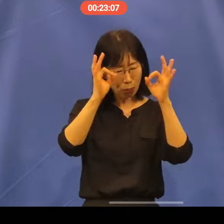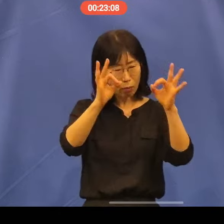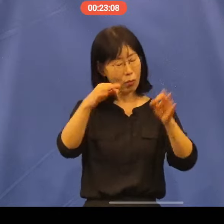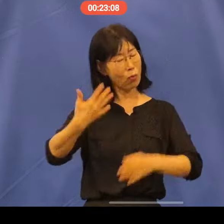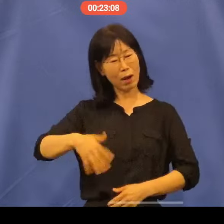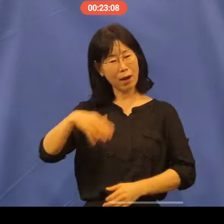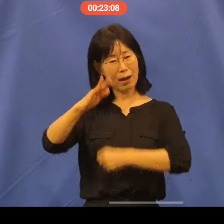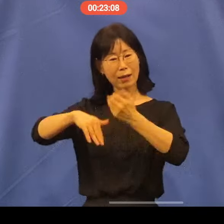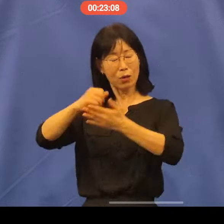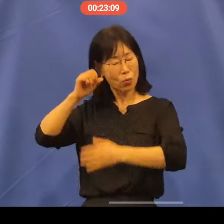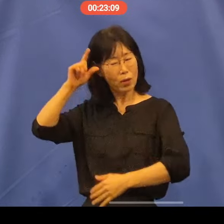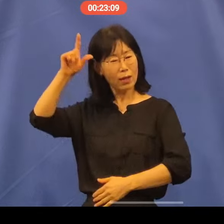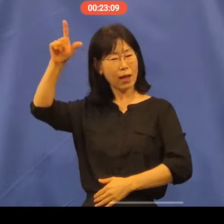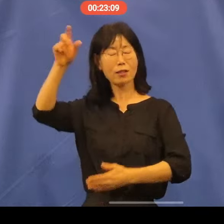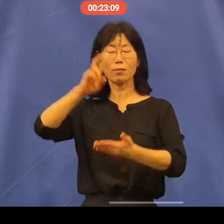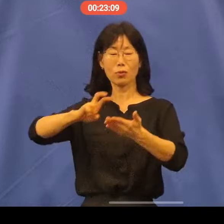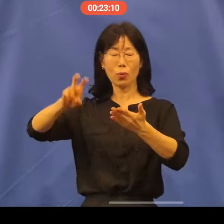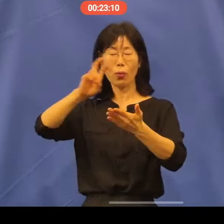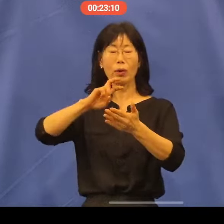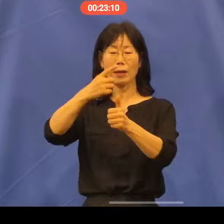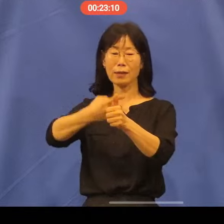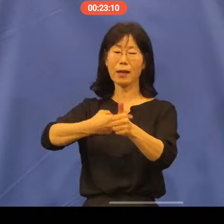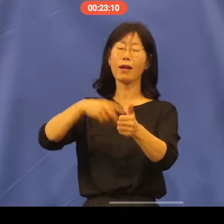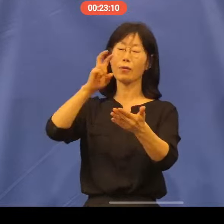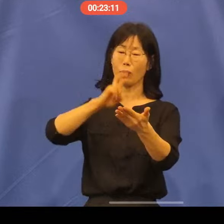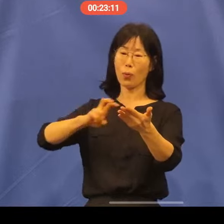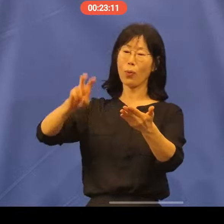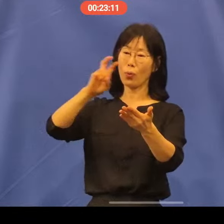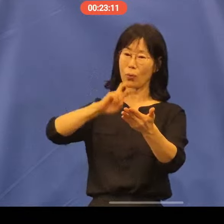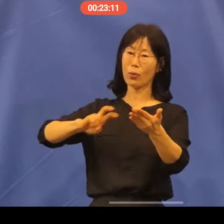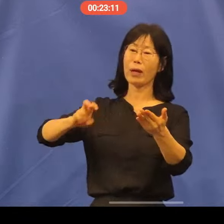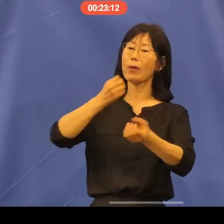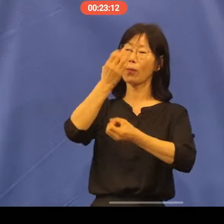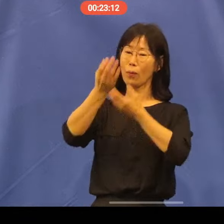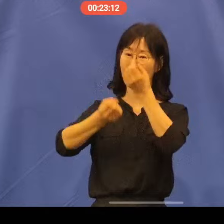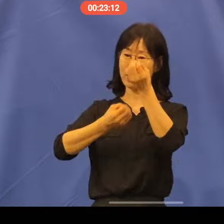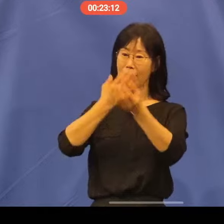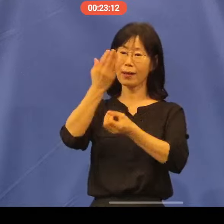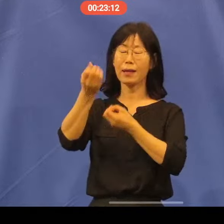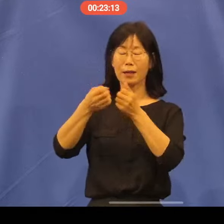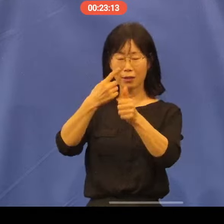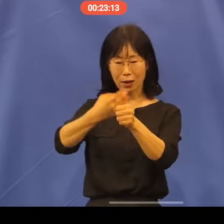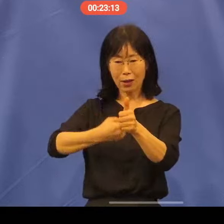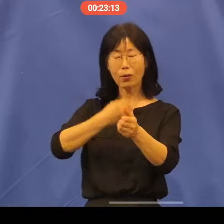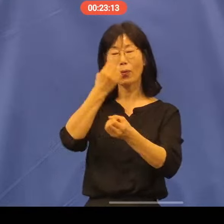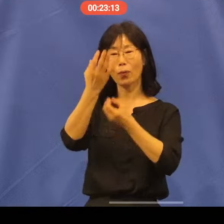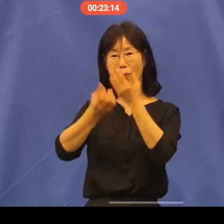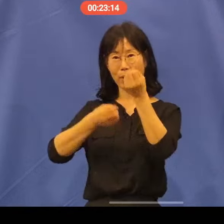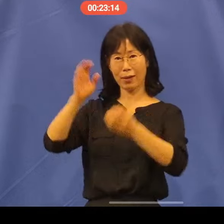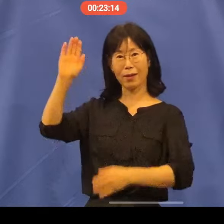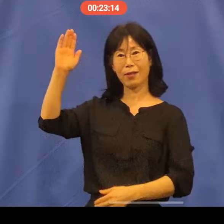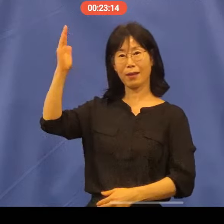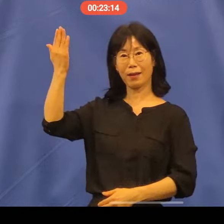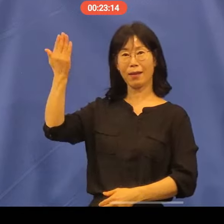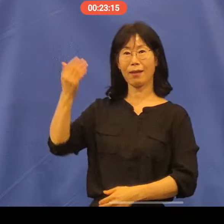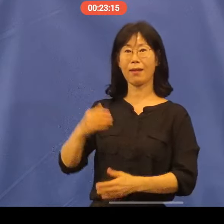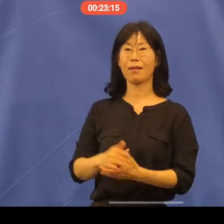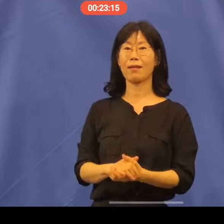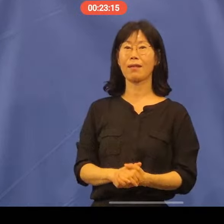거라는 거예요. 이 지으신 그분에 대한, 그분이 어떤 분인가를 만물이 드러내고 있다는